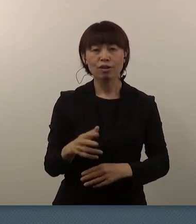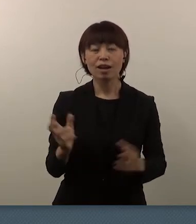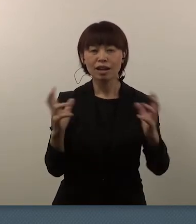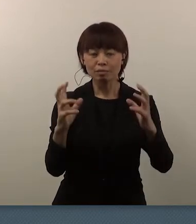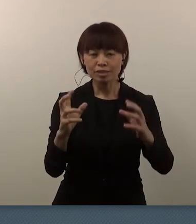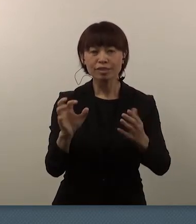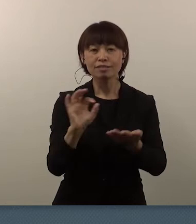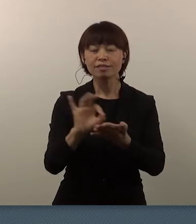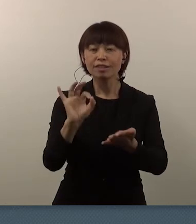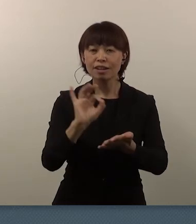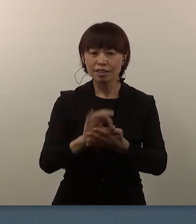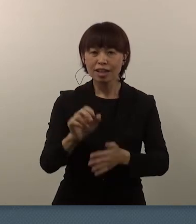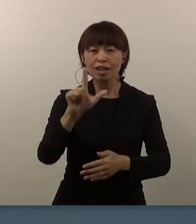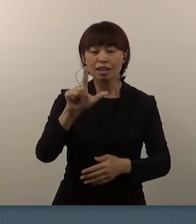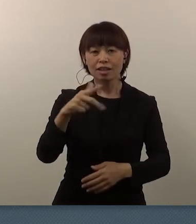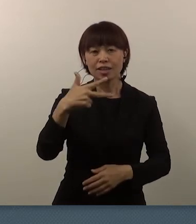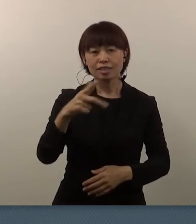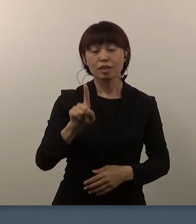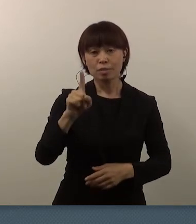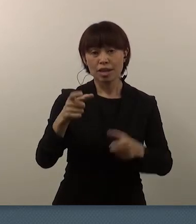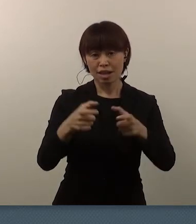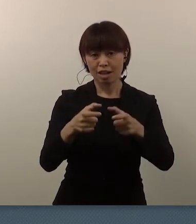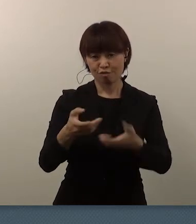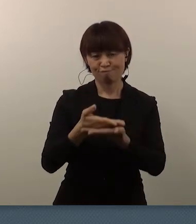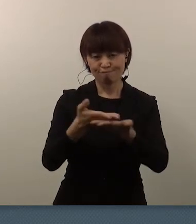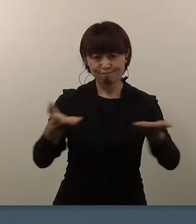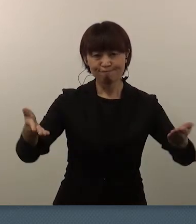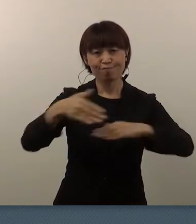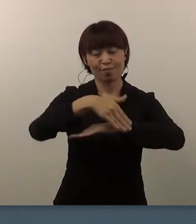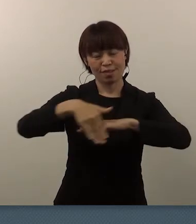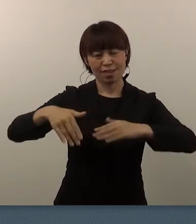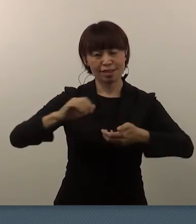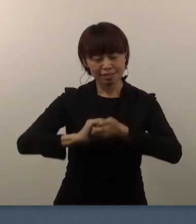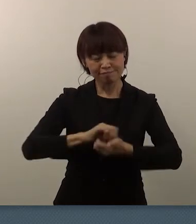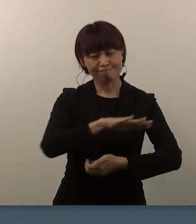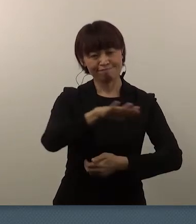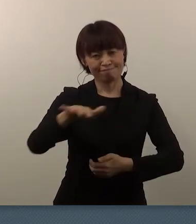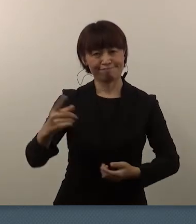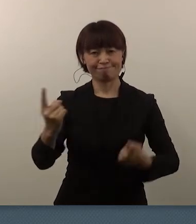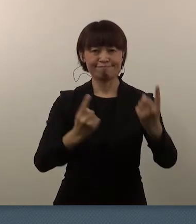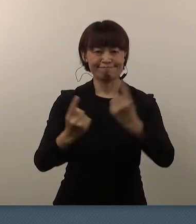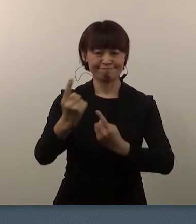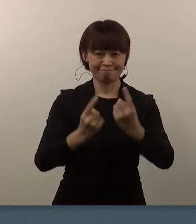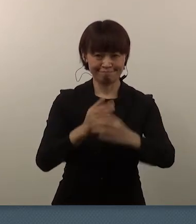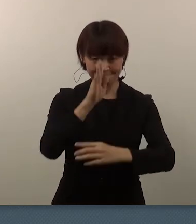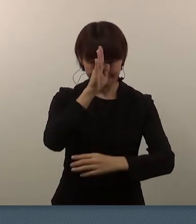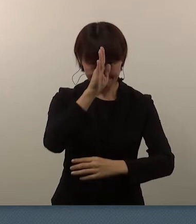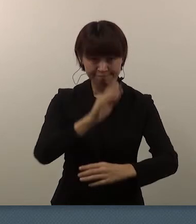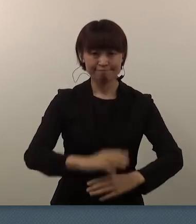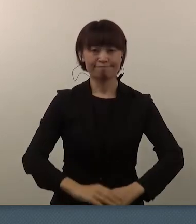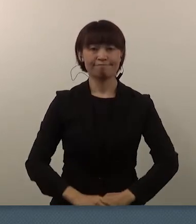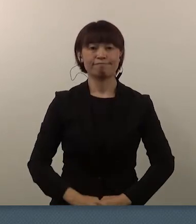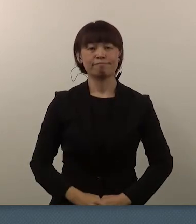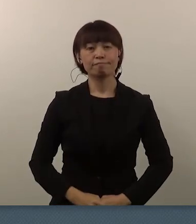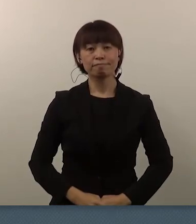だわりレシピカードの配布も行いますので、ぜひ皆さん足をお運びいただきたいと思います。